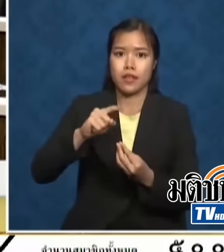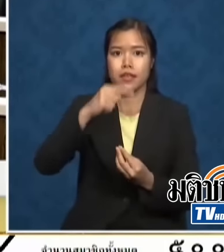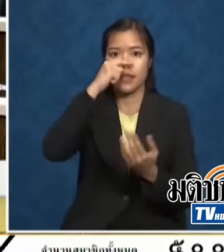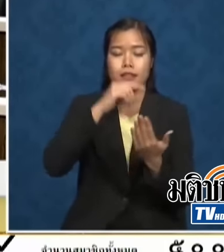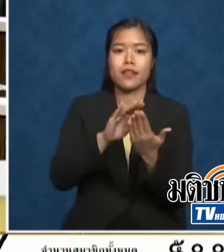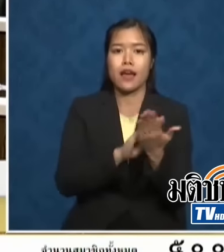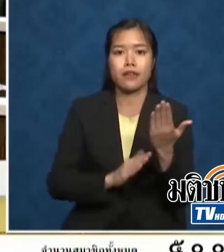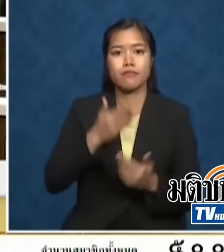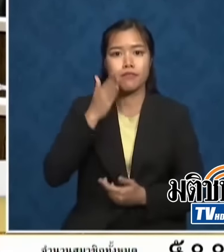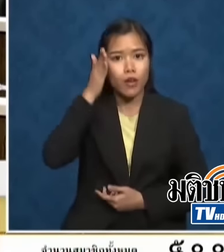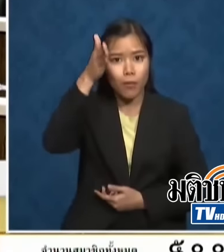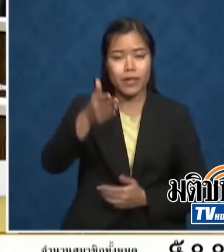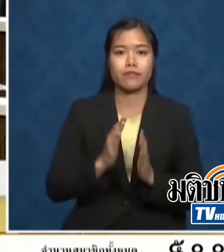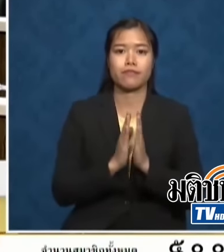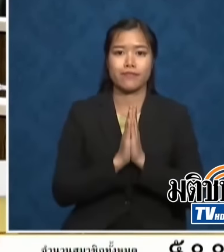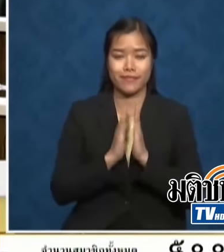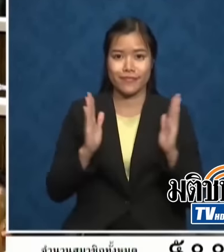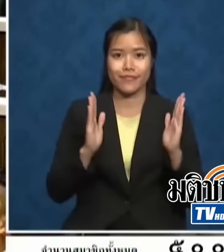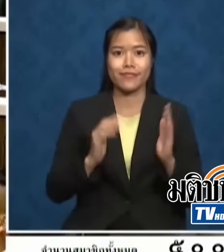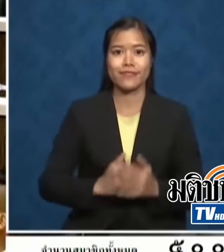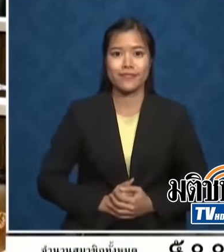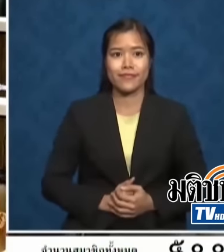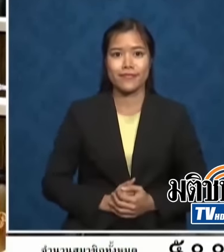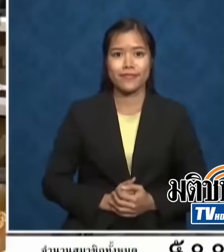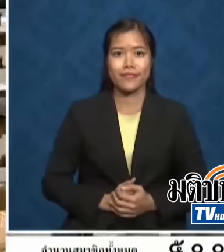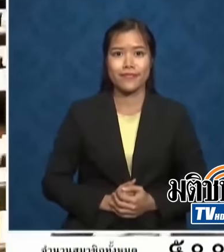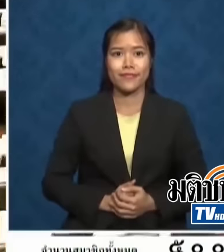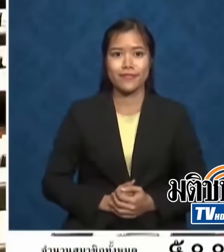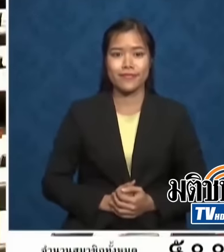ไปชั่วนิรันดรขอบพระคุณมากครับท่านประธาน